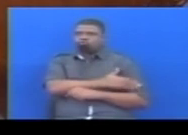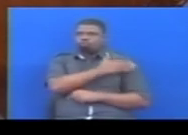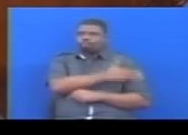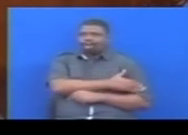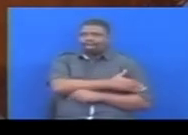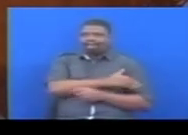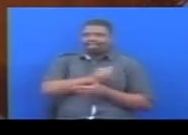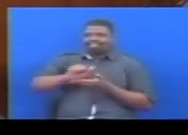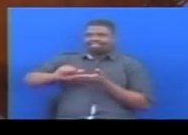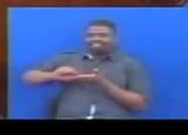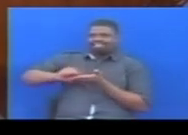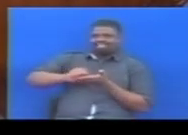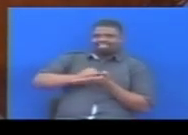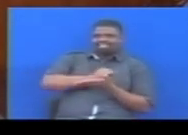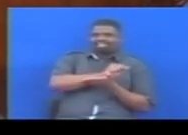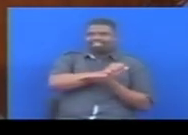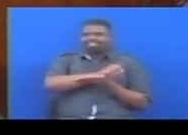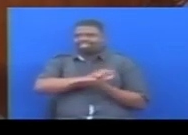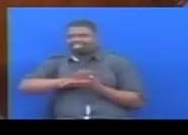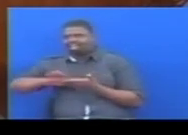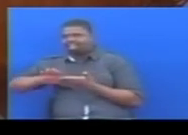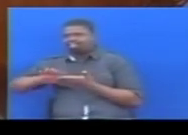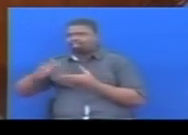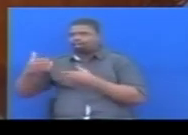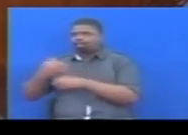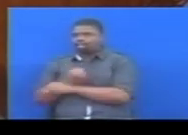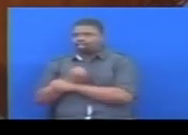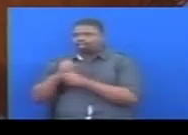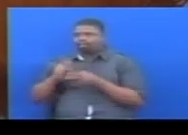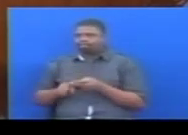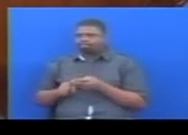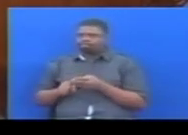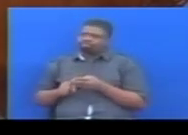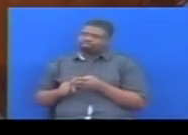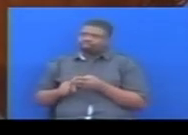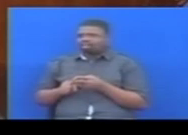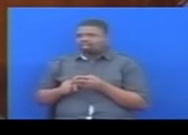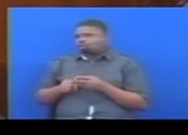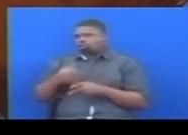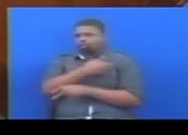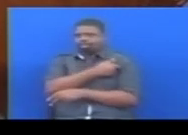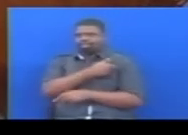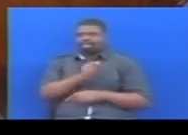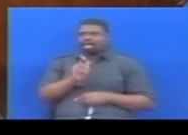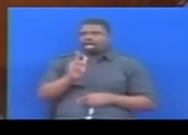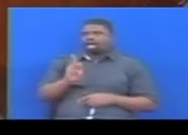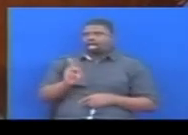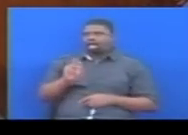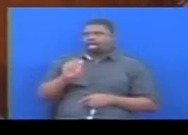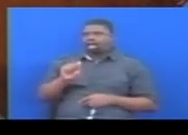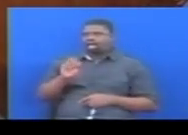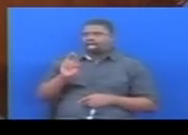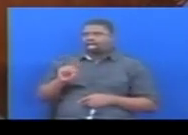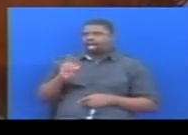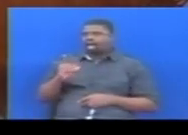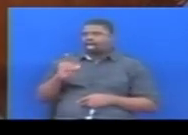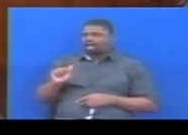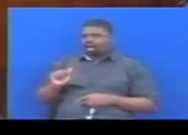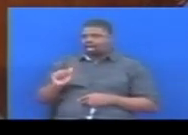zinapatikana kuanzia hospitali za ngazi ya rufaa za kanda. Lakini Mheshimiwa Naibu Spika, baada ya kuwa